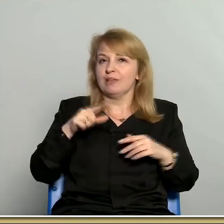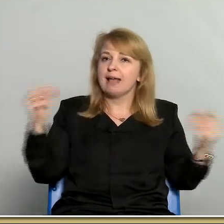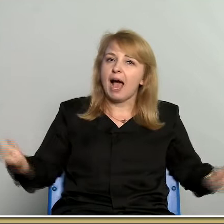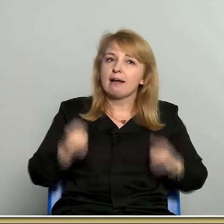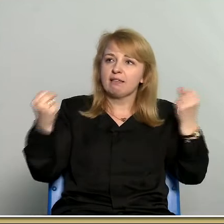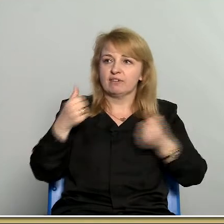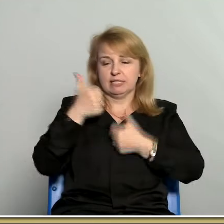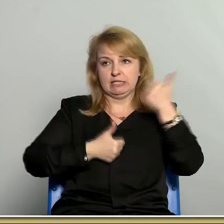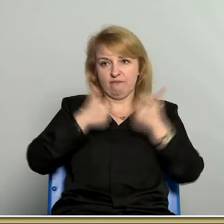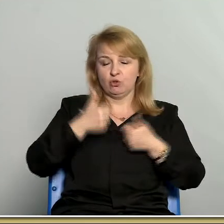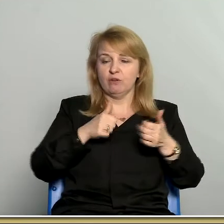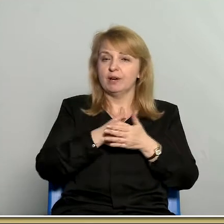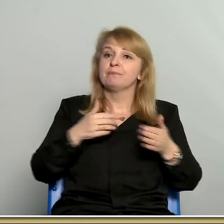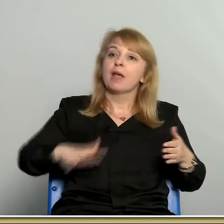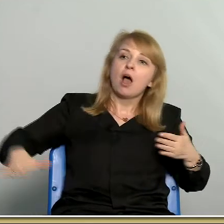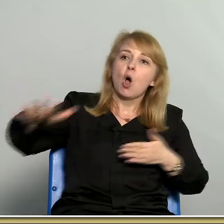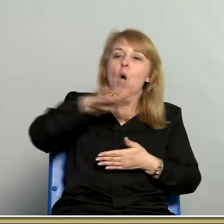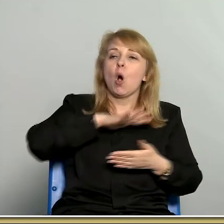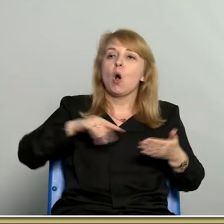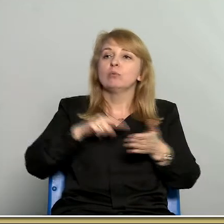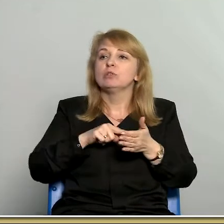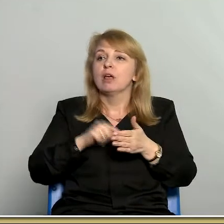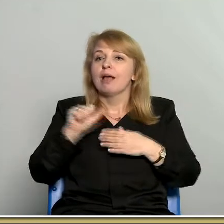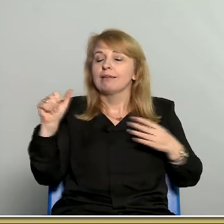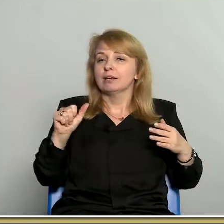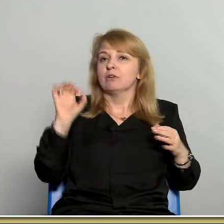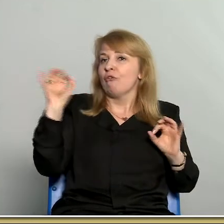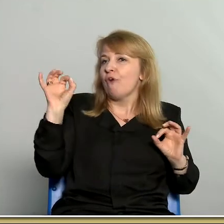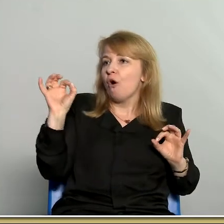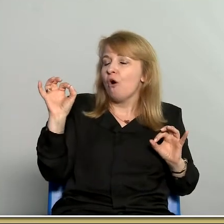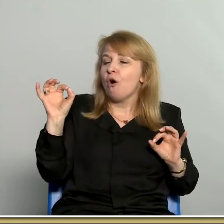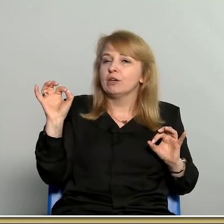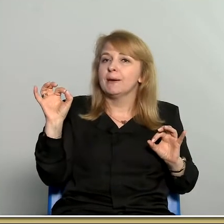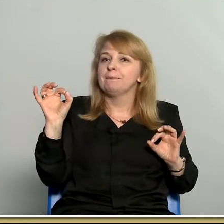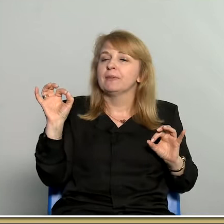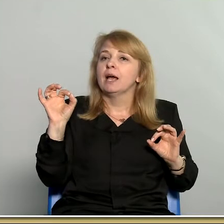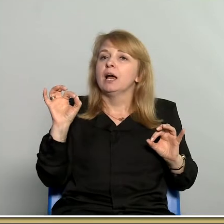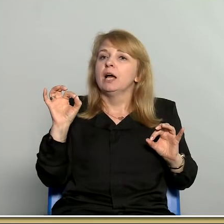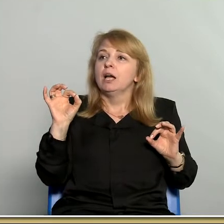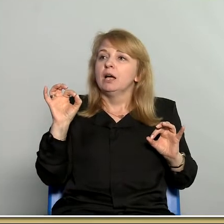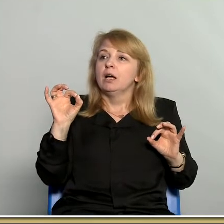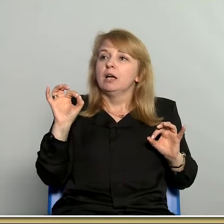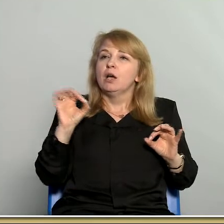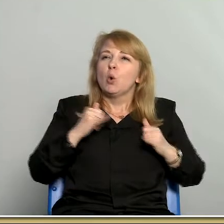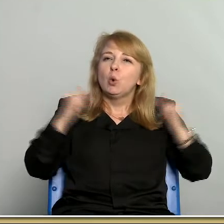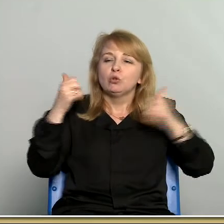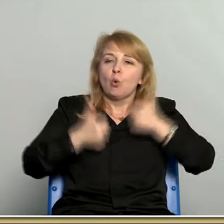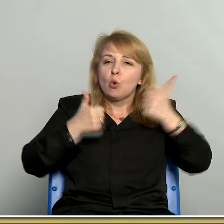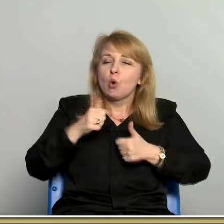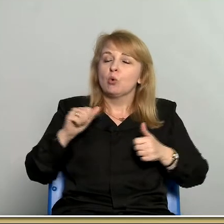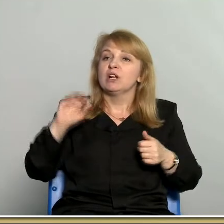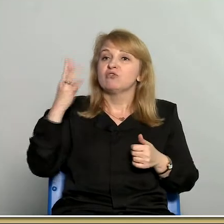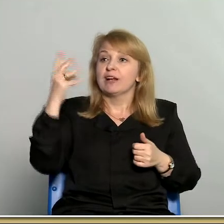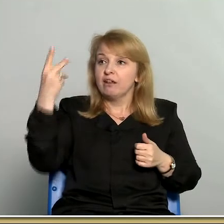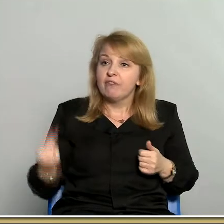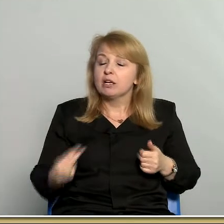to jest obszar Pana Dyrektora Sieradza. W swojej prezentacji będzie coś więcej w stanie Państwu powiedzieć na temat konkursu, który jest planowany na czwarty kwartał.